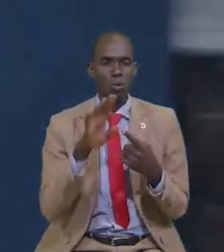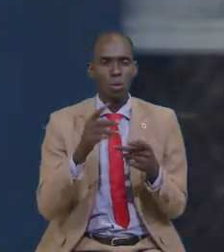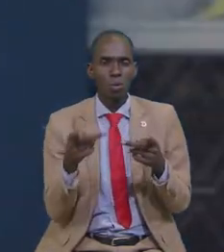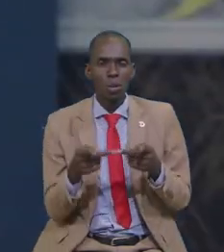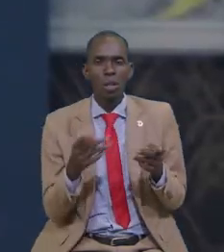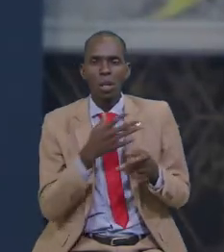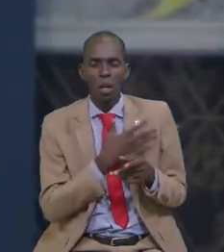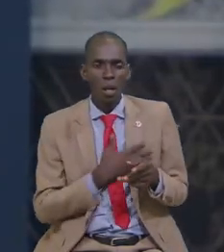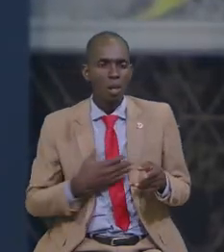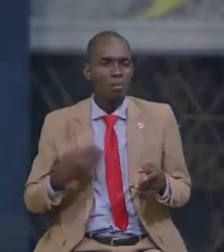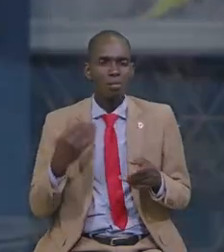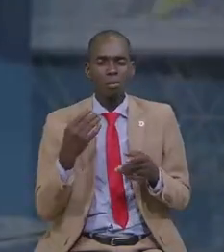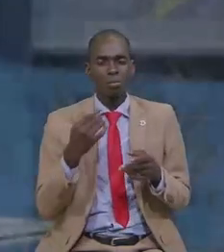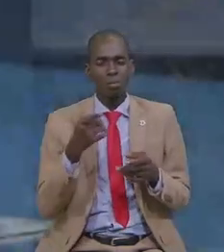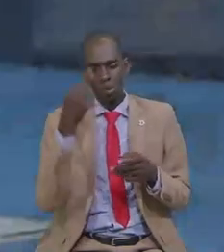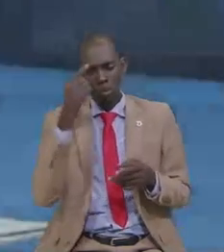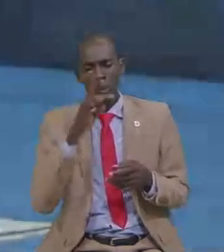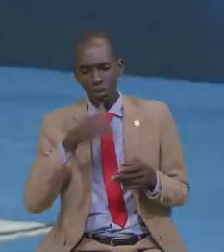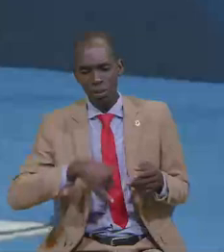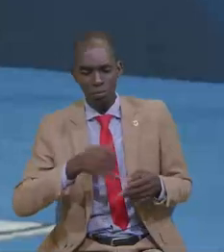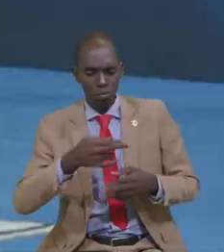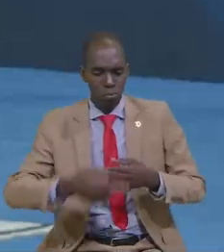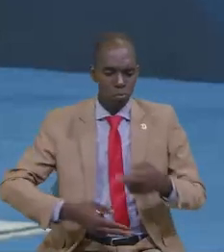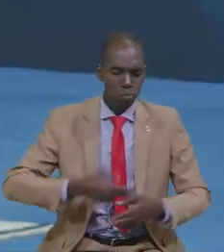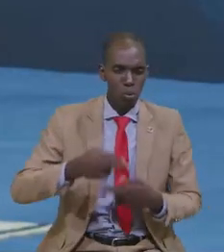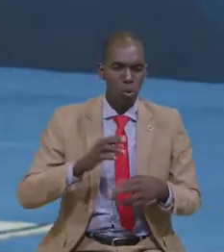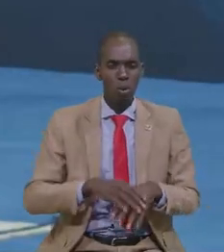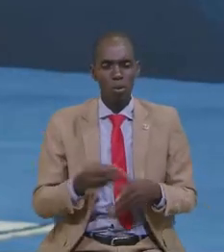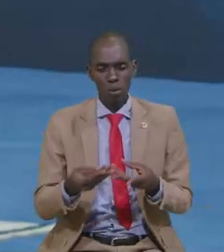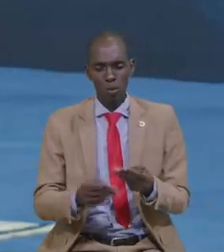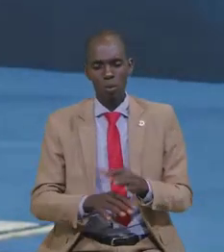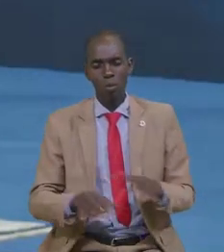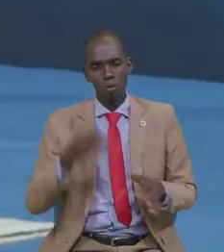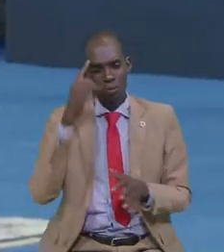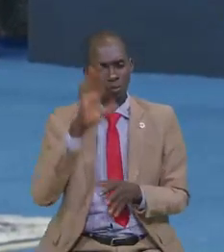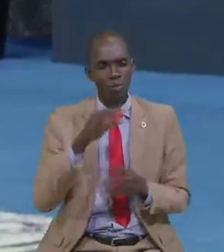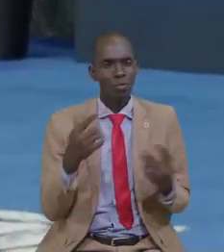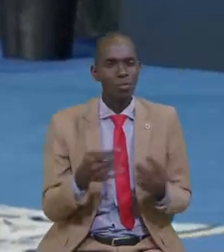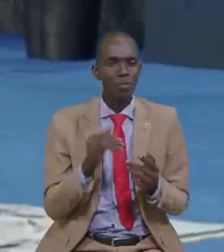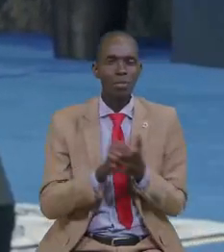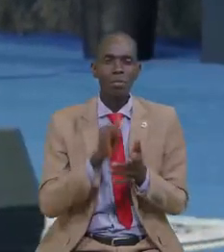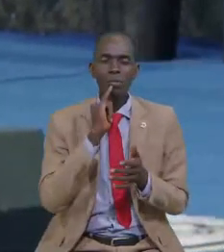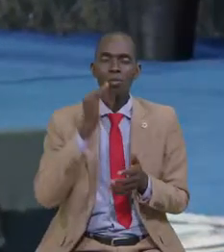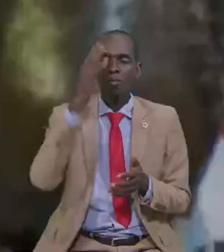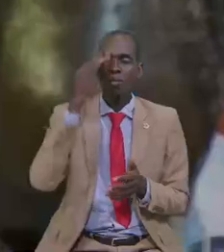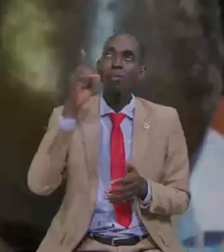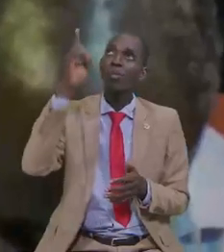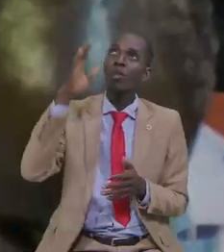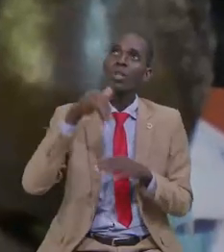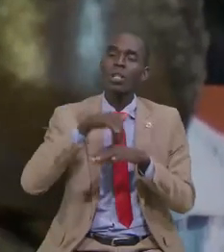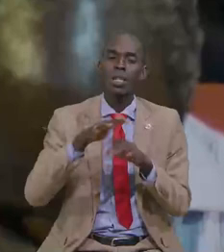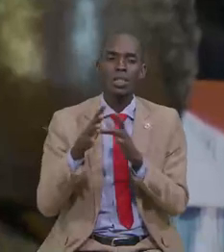on continue de pleurer, de rouler par terre pour les péchés du nom. C'est pourquoi j'ai envoyé Jésus.